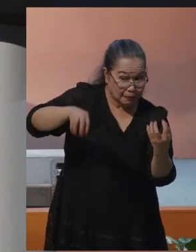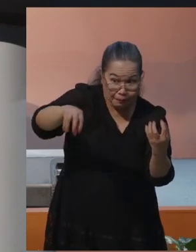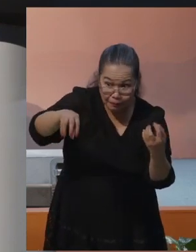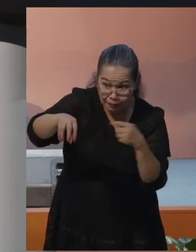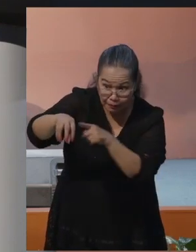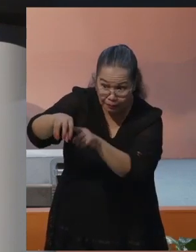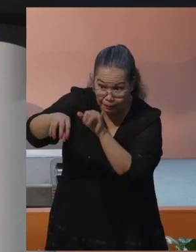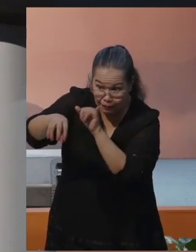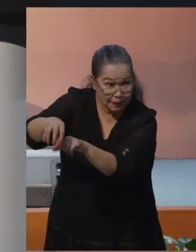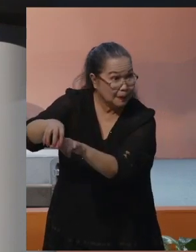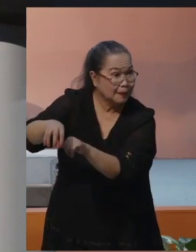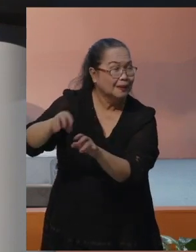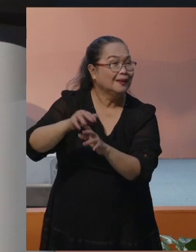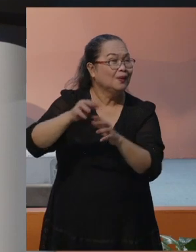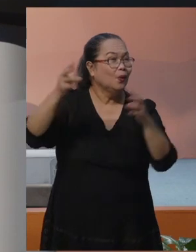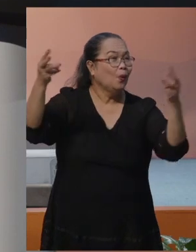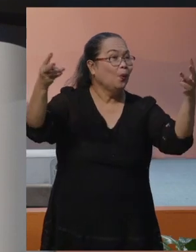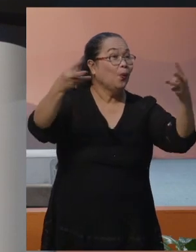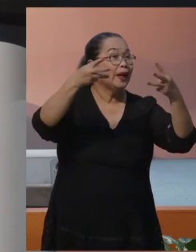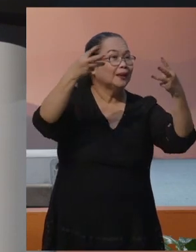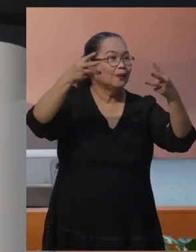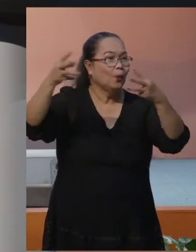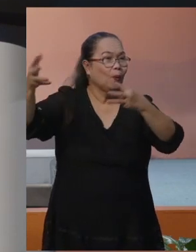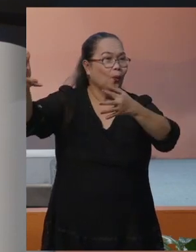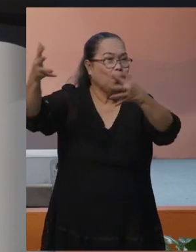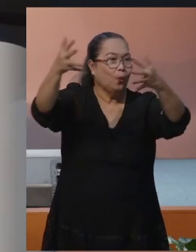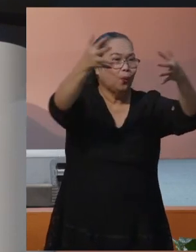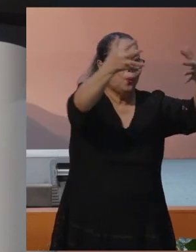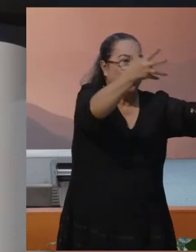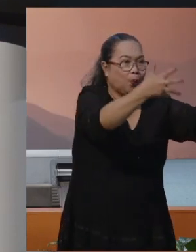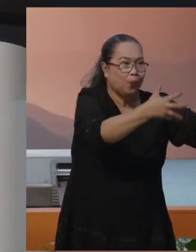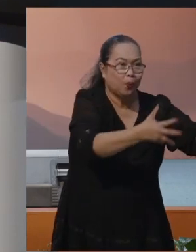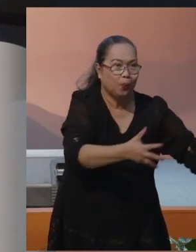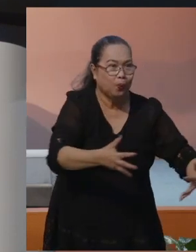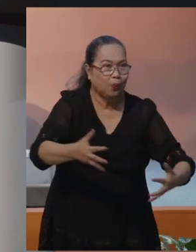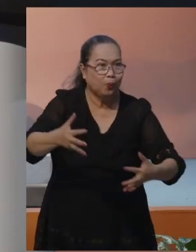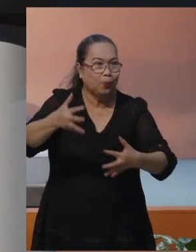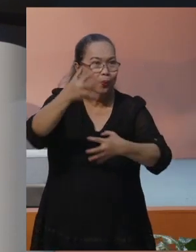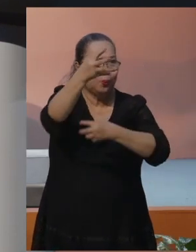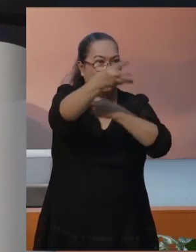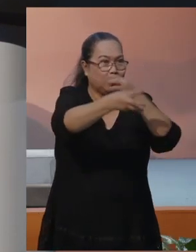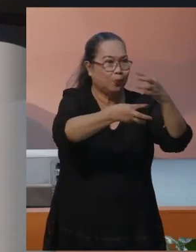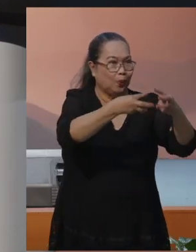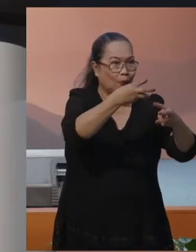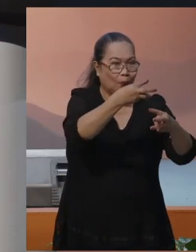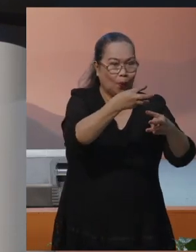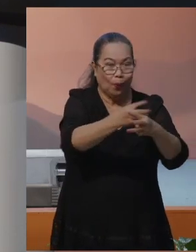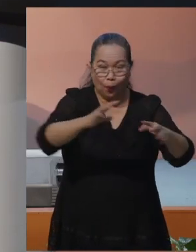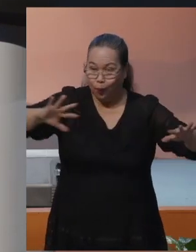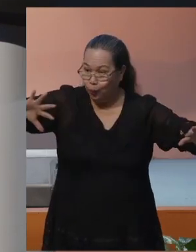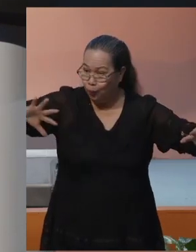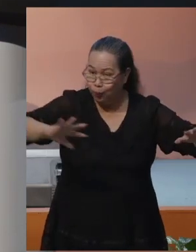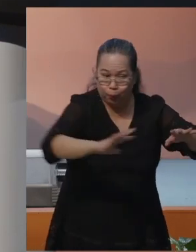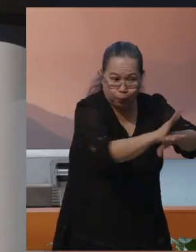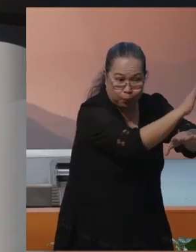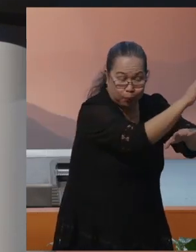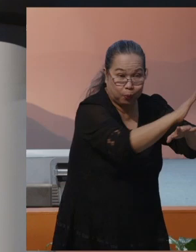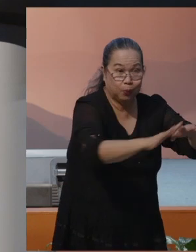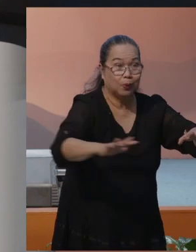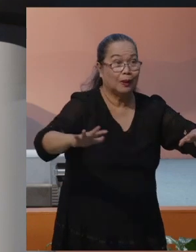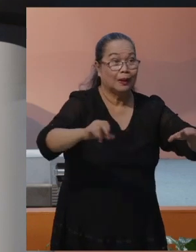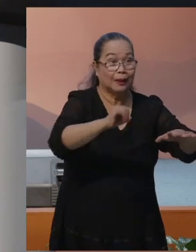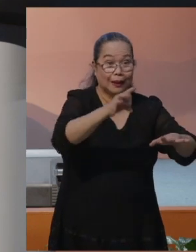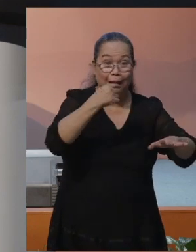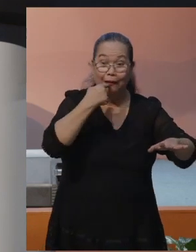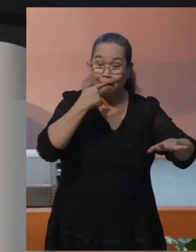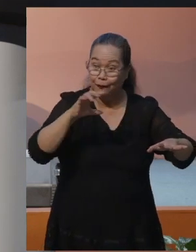mga wind patterns ang nagpe-prevent ng mga tsunamis. Pagka bigla mo siyang hininto, ay magkaka-tsunami left